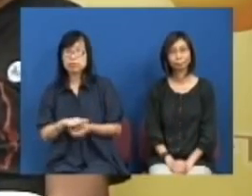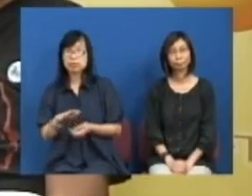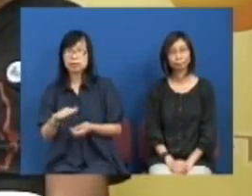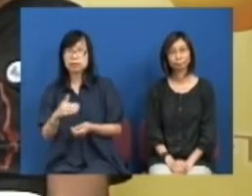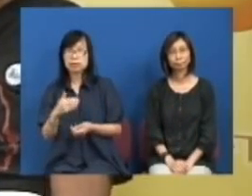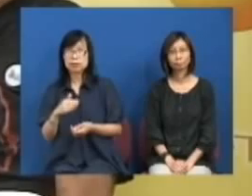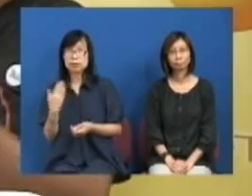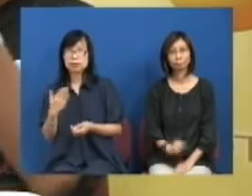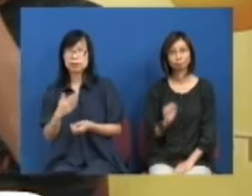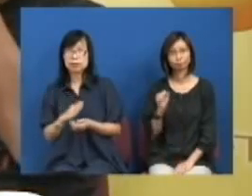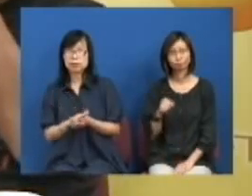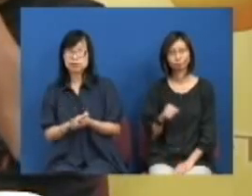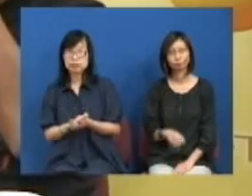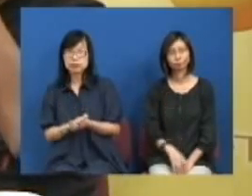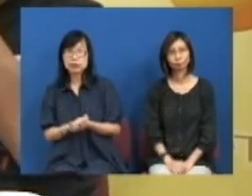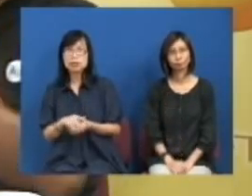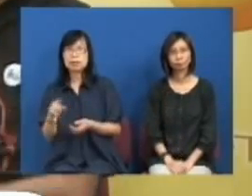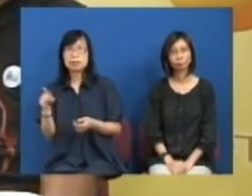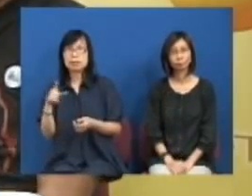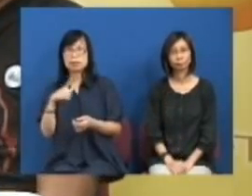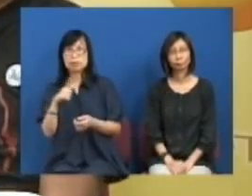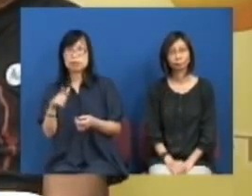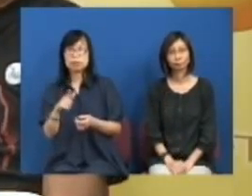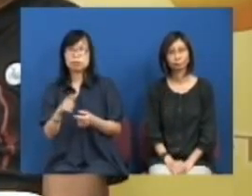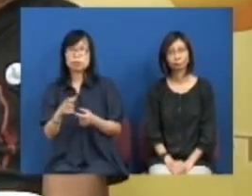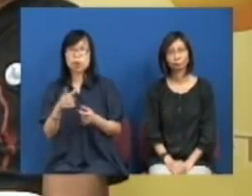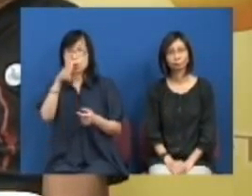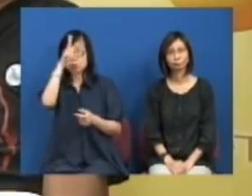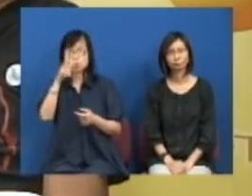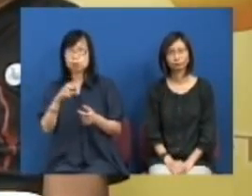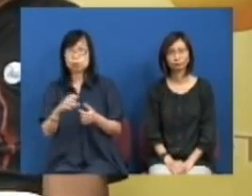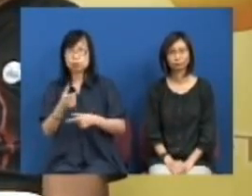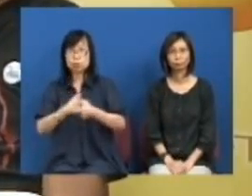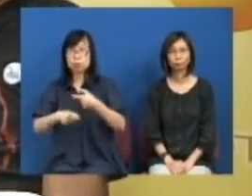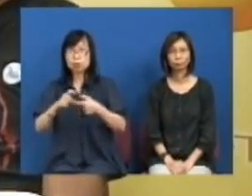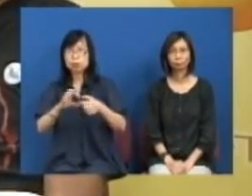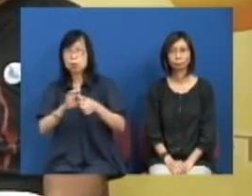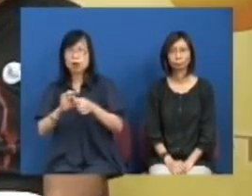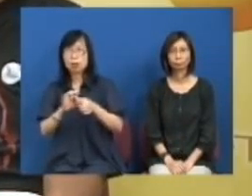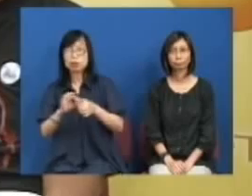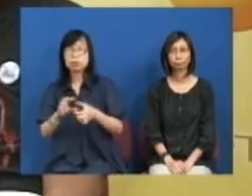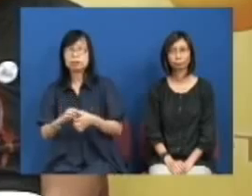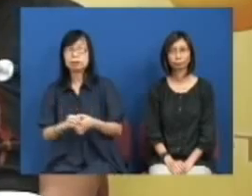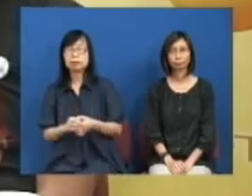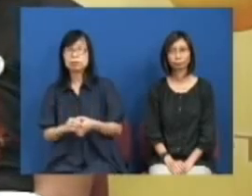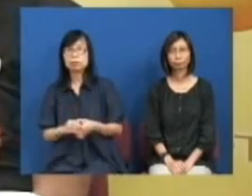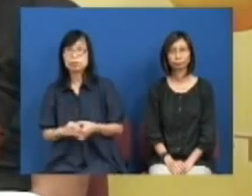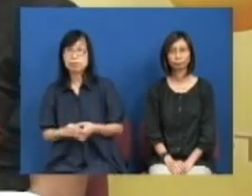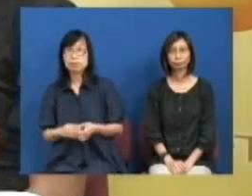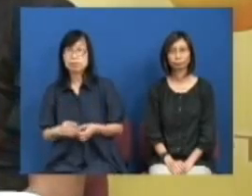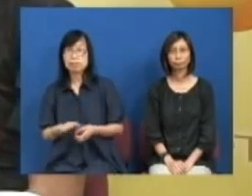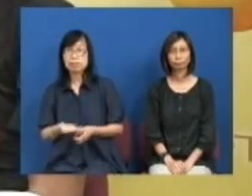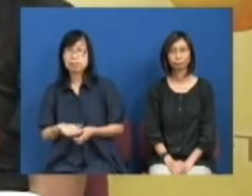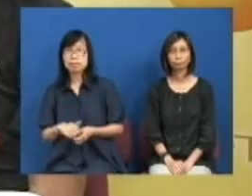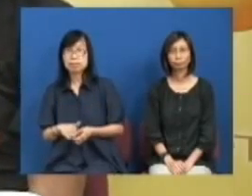23條就嚟啦，老董又一意孤行，又官商勾結好嚴重，咁所以六四變咗個平台咧，就係